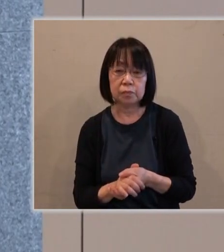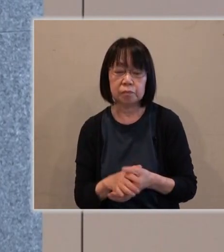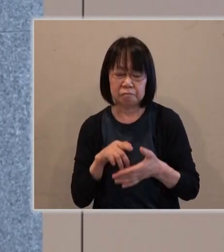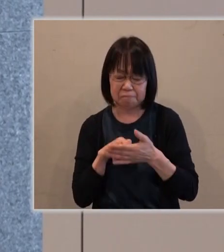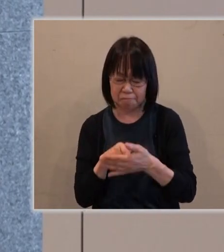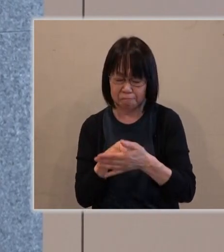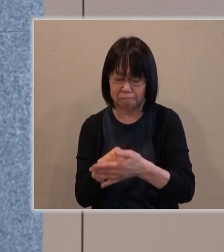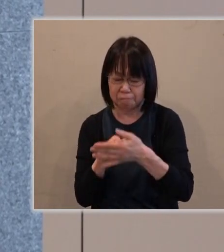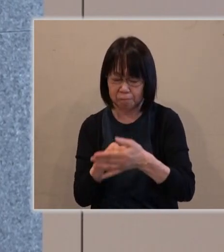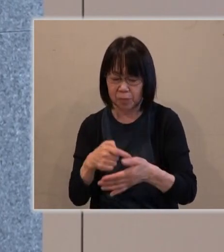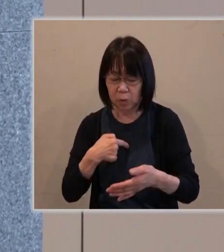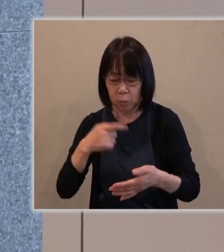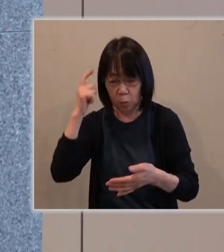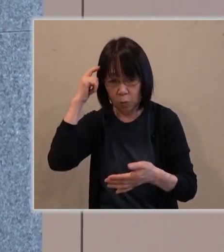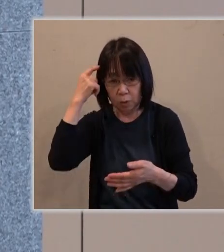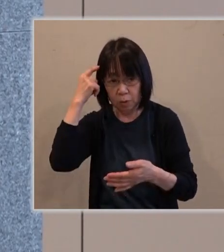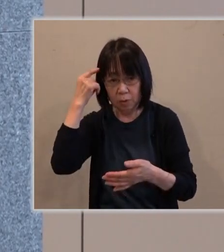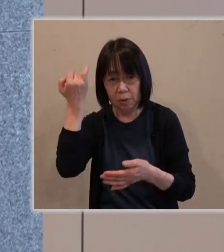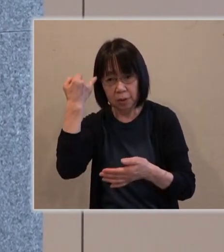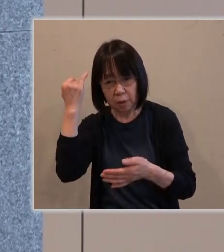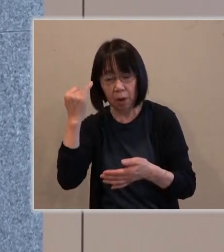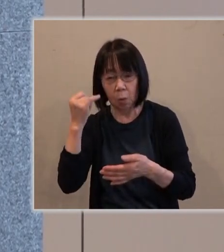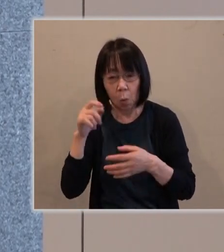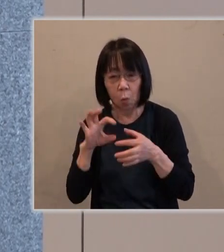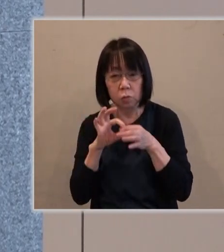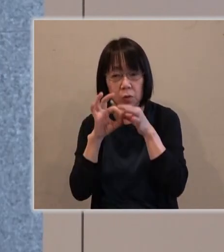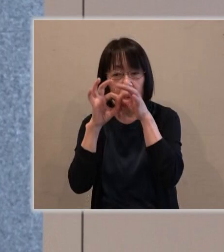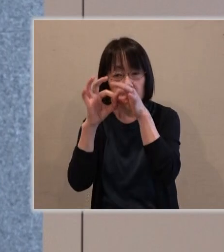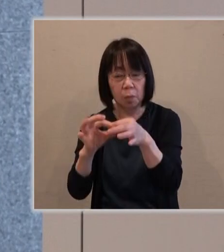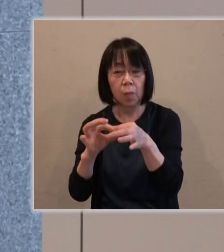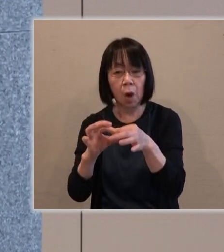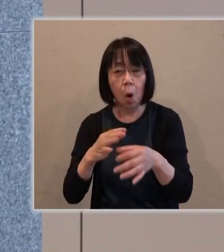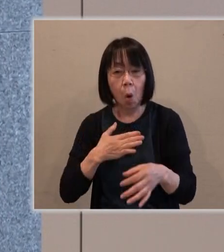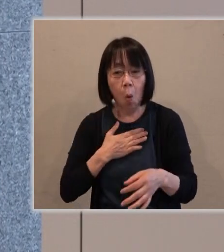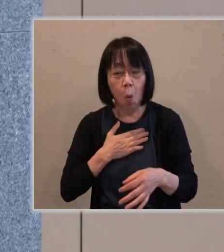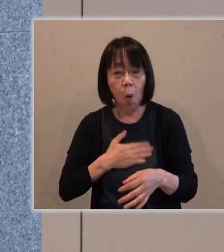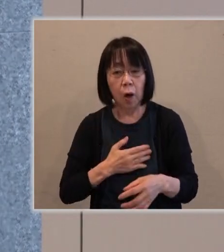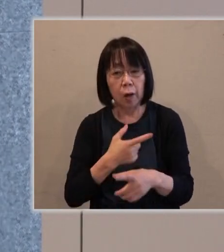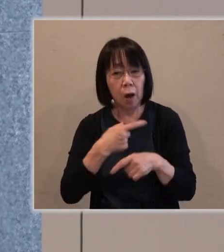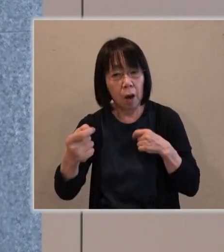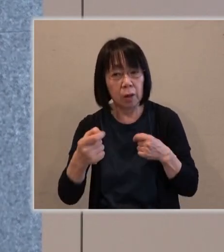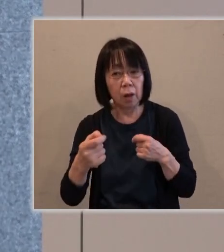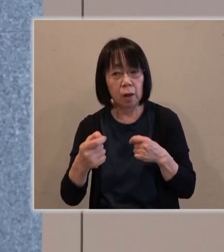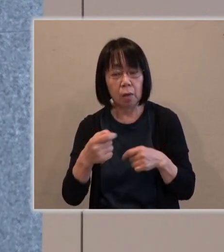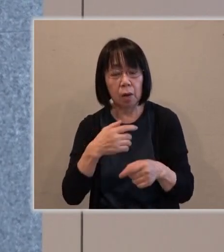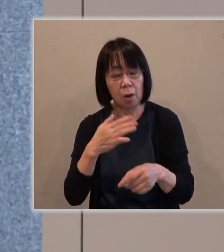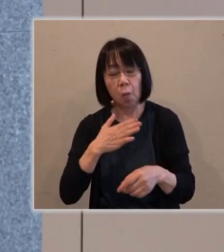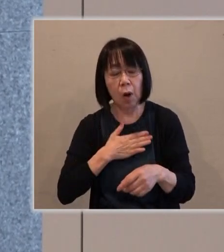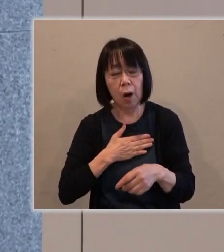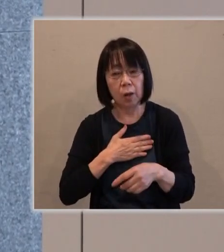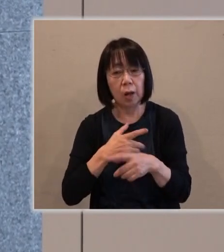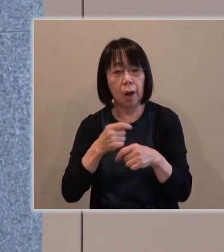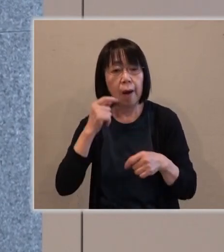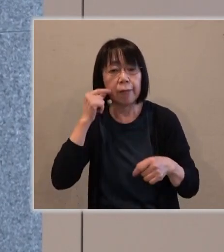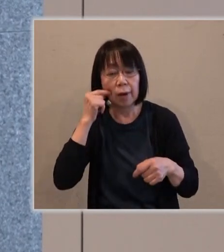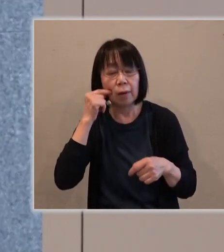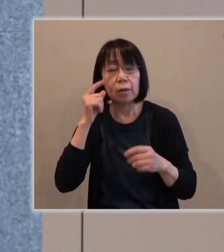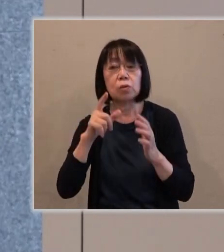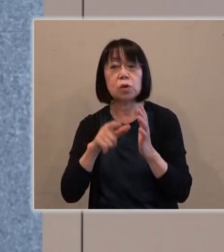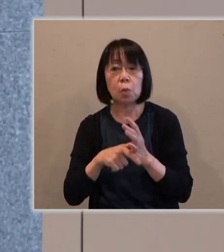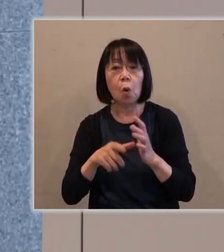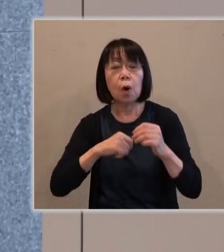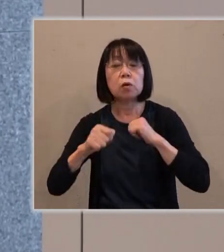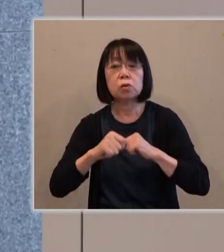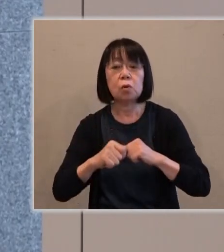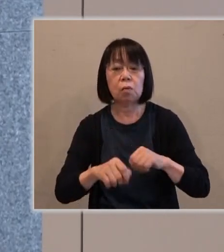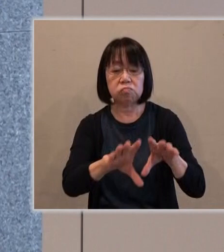自分の意見を伝えていれば、たとえ分かり合えなかったとしても活動すること自体を潰されるじゃない